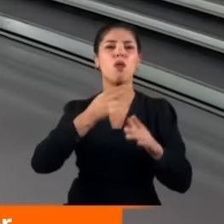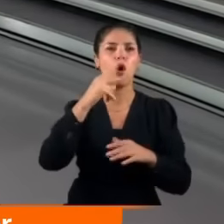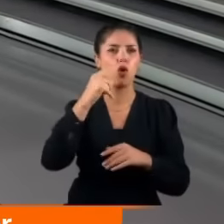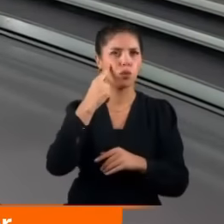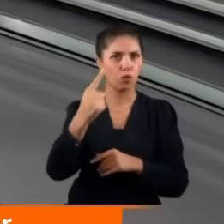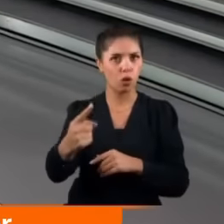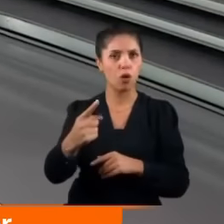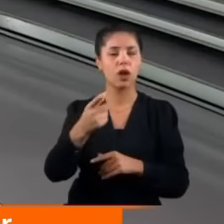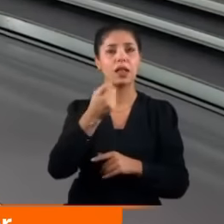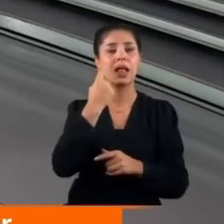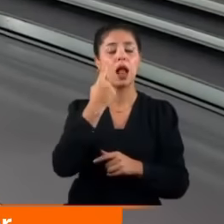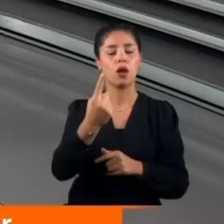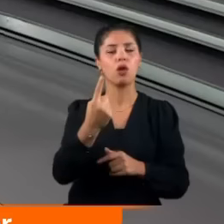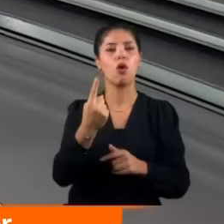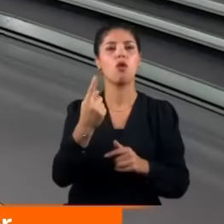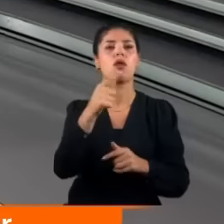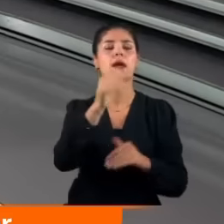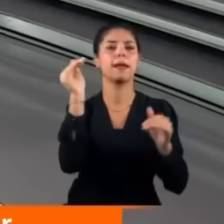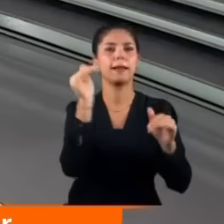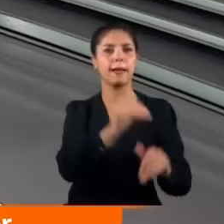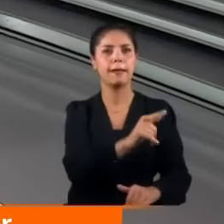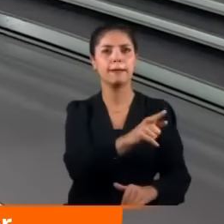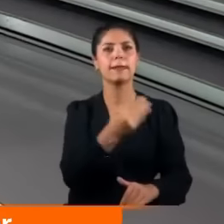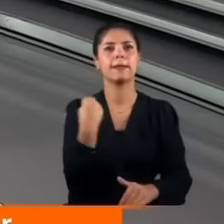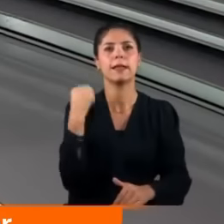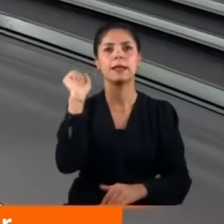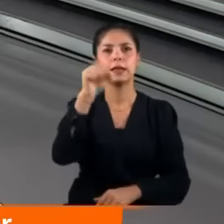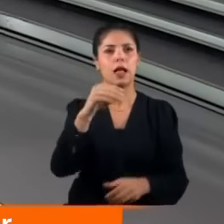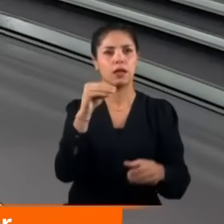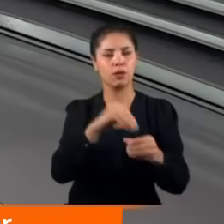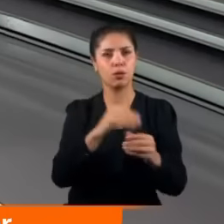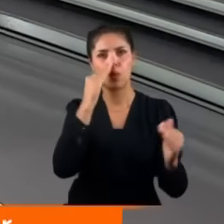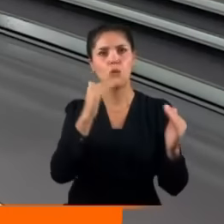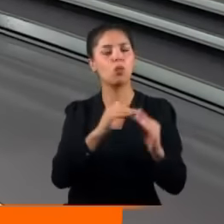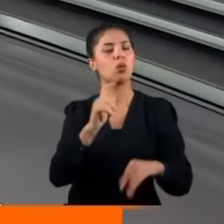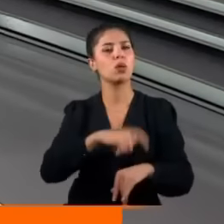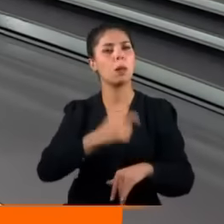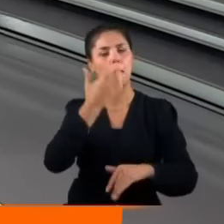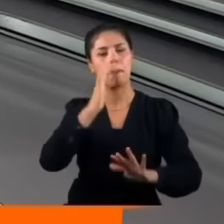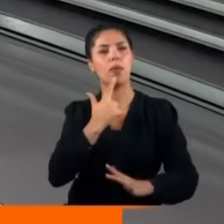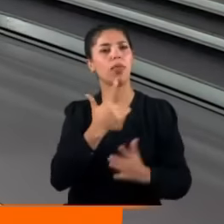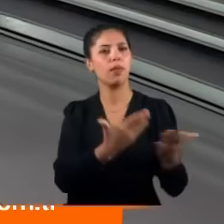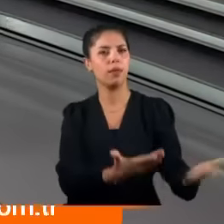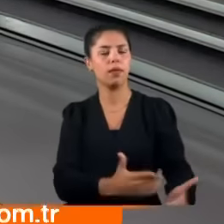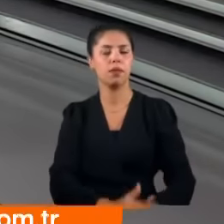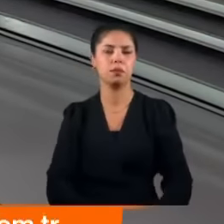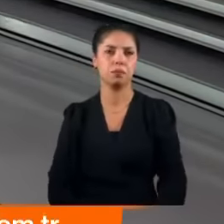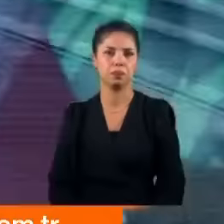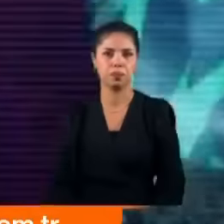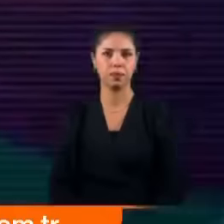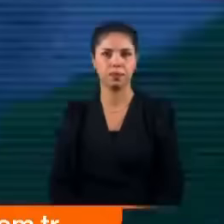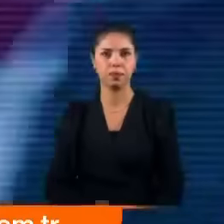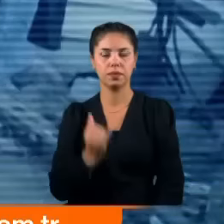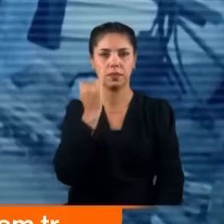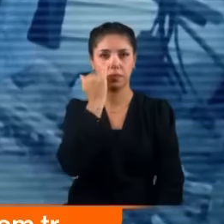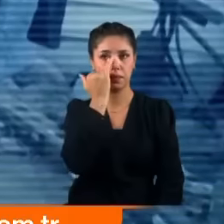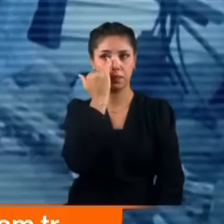çıktı. Onun da hedefinde İsrail vardı. Hamenei, yeni saldırı için uygun zamanı bekliyoruz dedi.